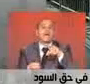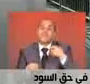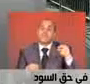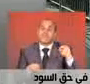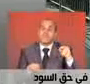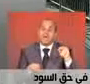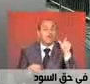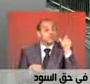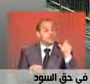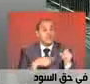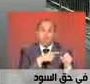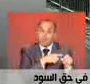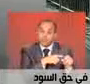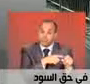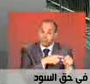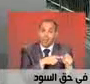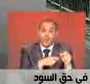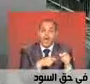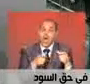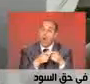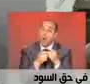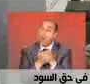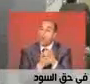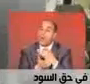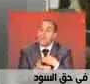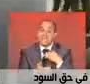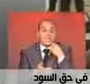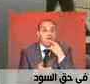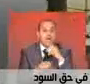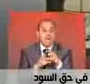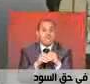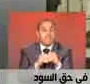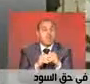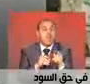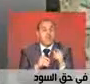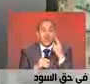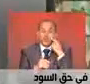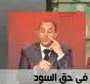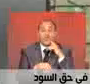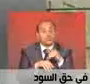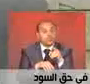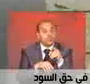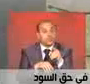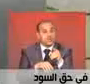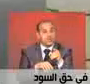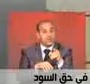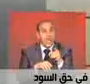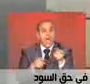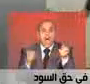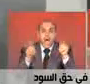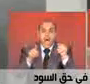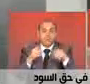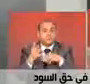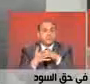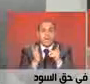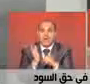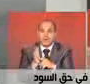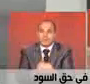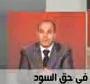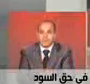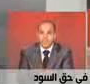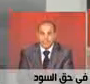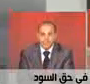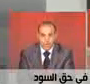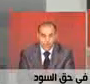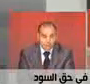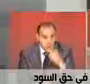شخصية بارزة في مجال الحقوق المدنية وعائلات ضحايا من السود، ما أعطاها مزيدا من الشرعية.